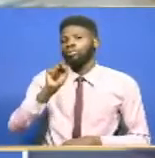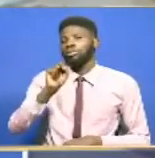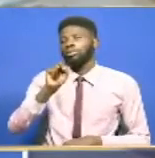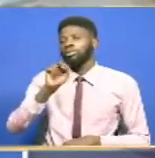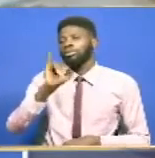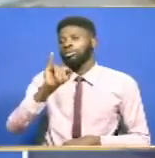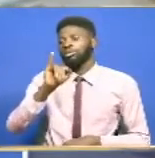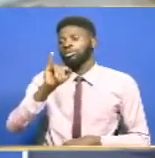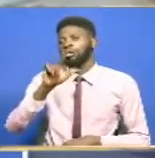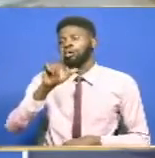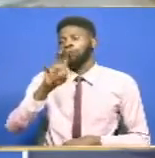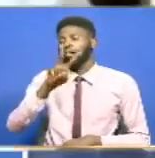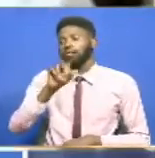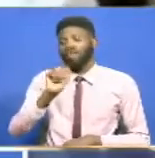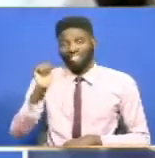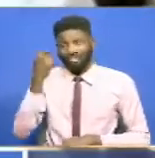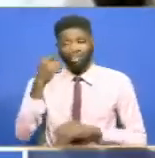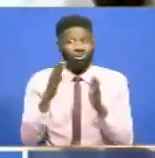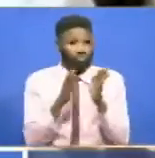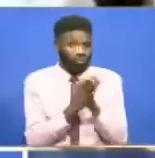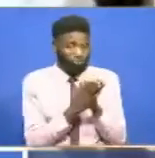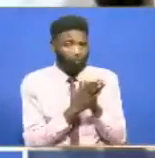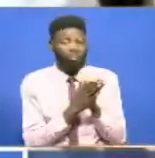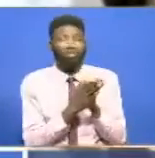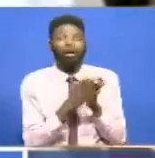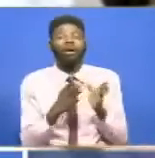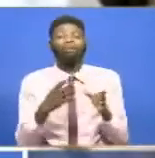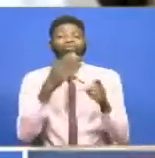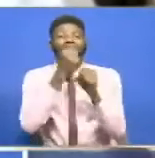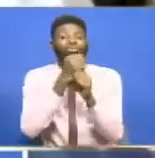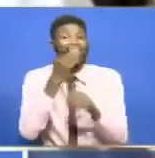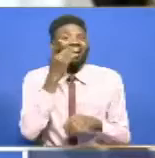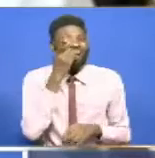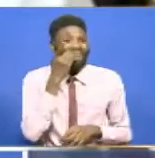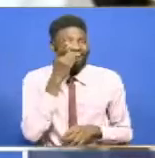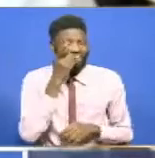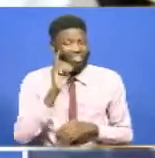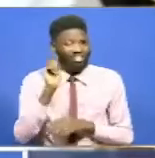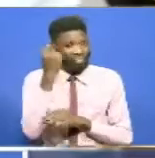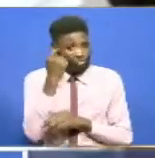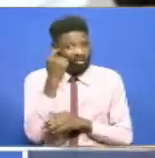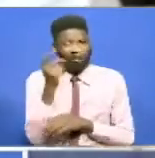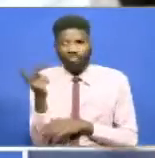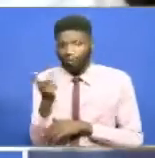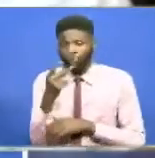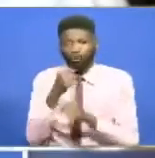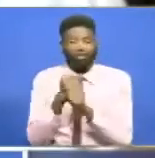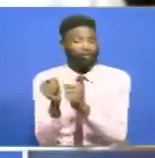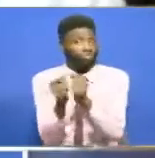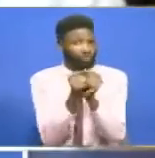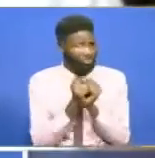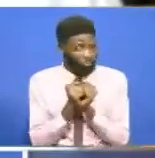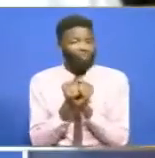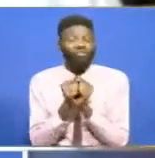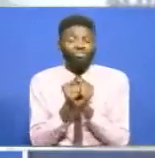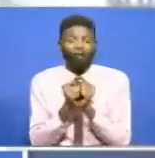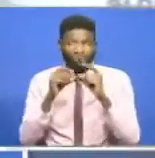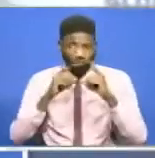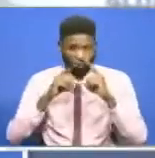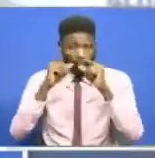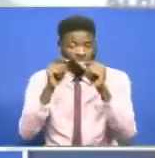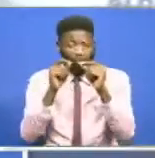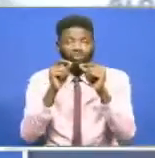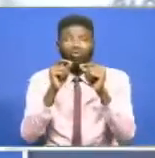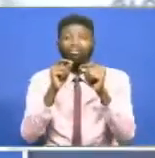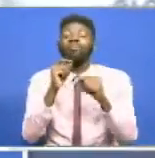kwa ushirikiano na chama cha wataalam wa meno nchini ambao waliongoza maadhimisho hayo walitaja kuongezeka kwa maradhi